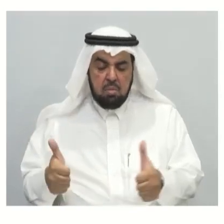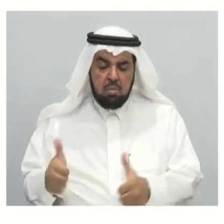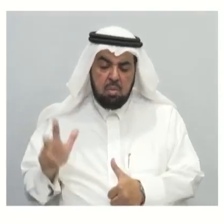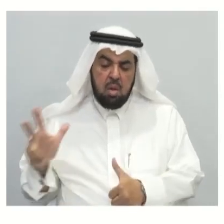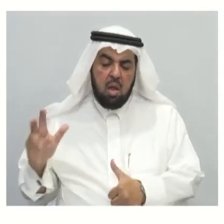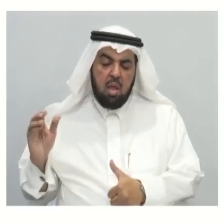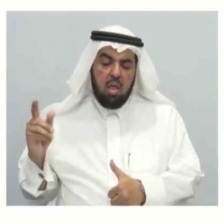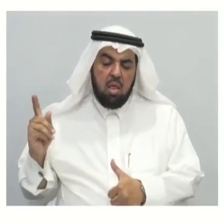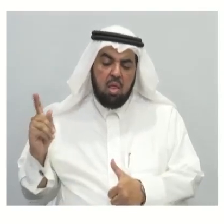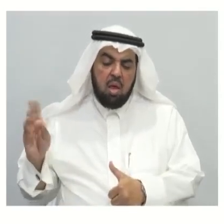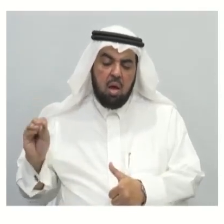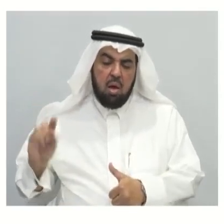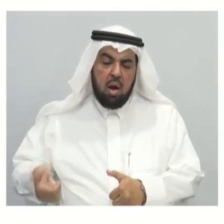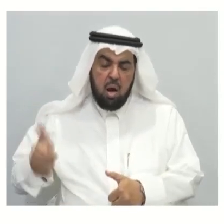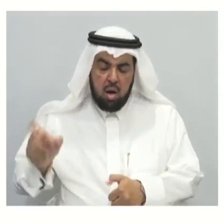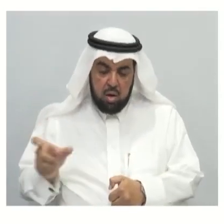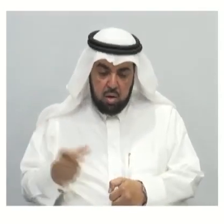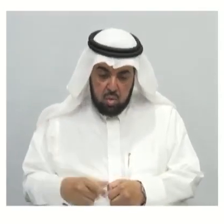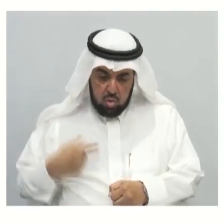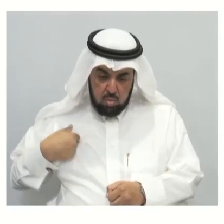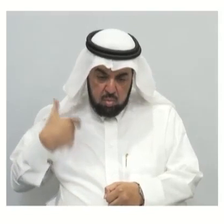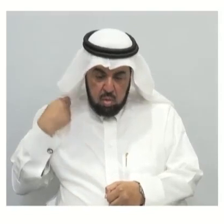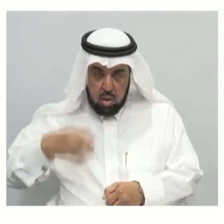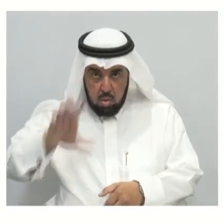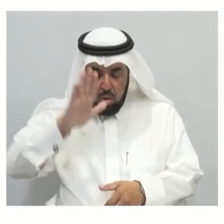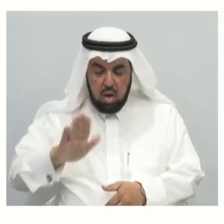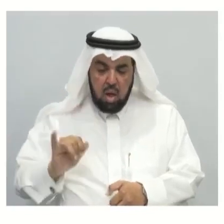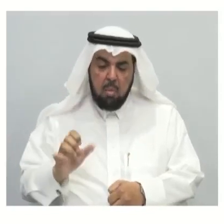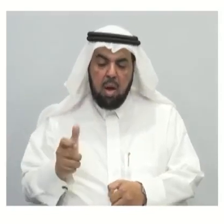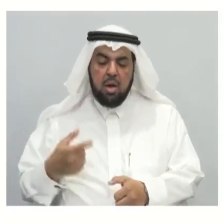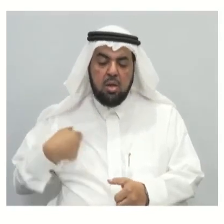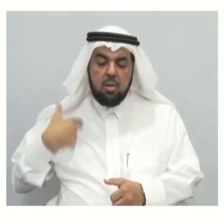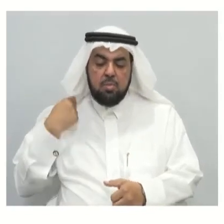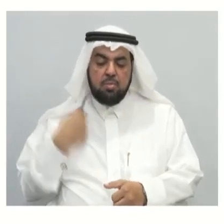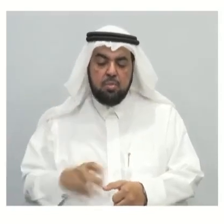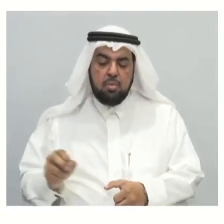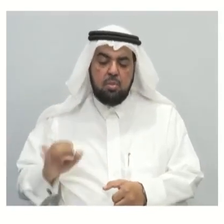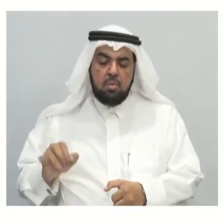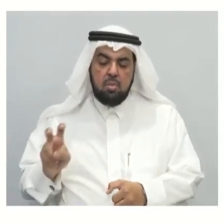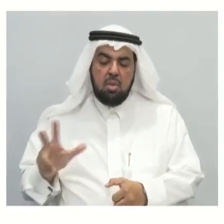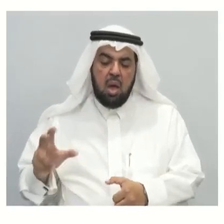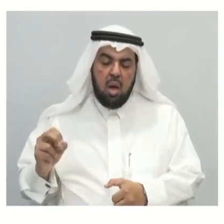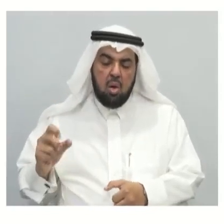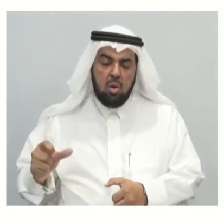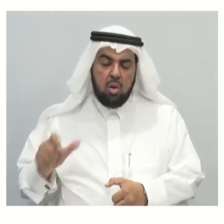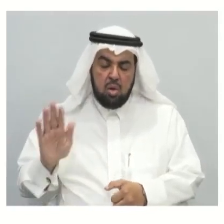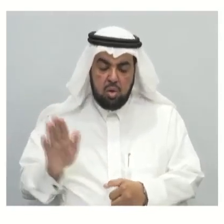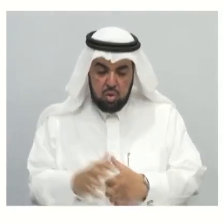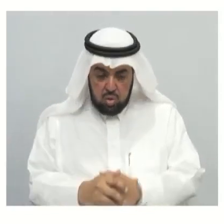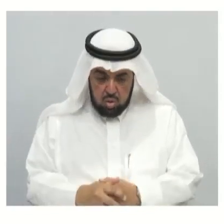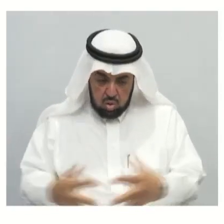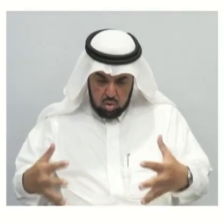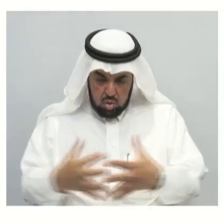الظهران واطلق خادم الحرمين الشريفين الملك سلمان اسم احسنتم قمه القدس